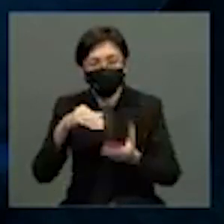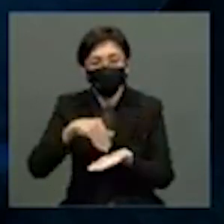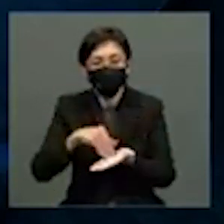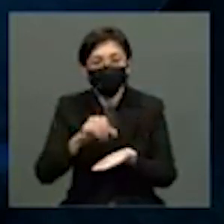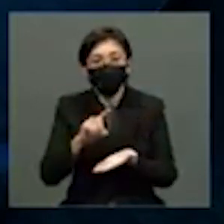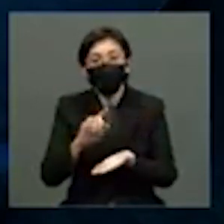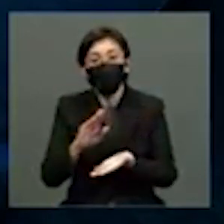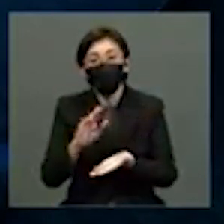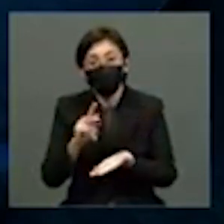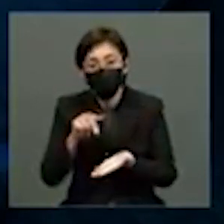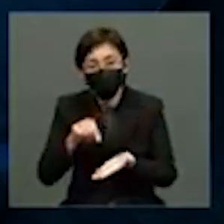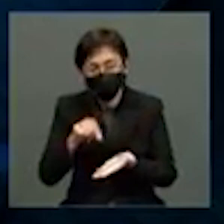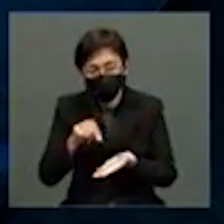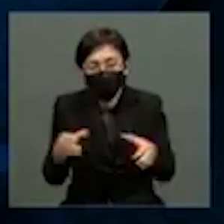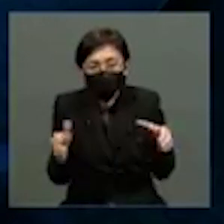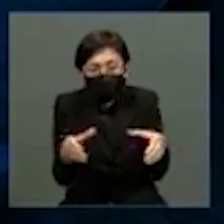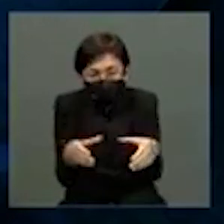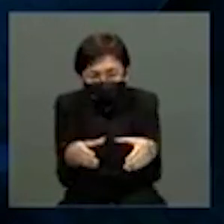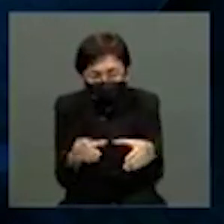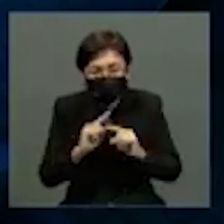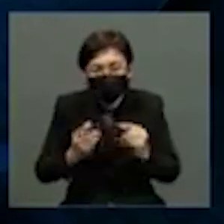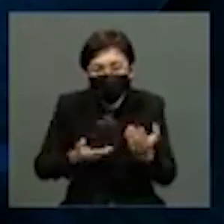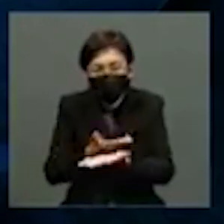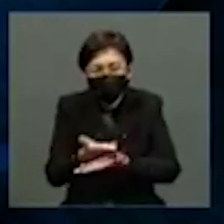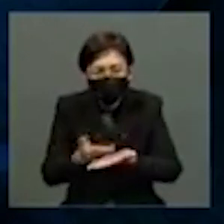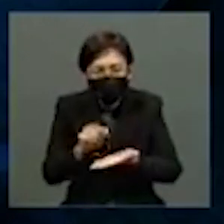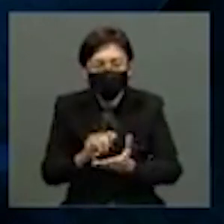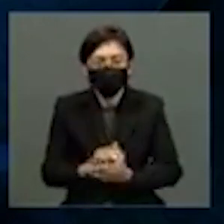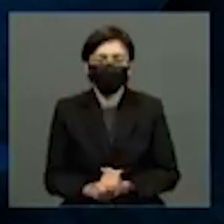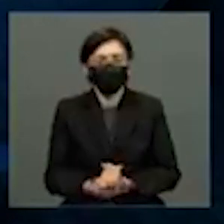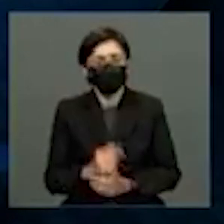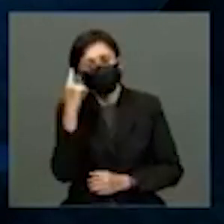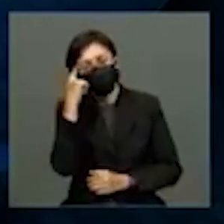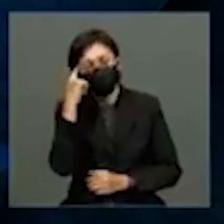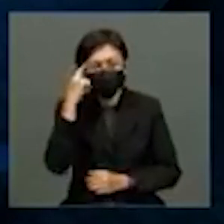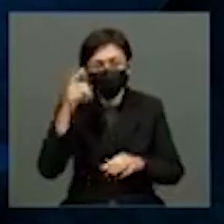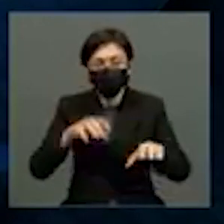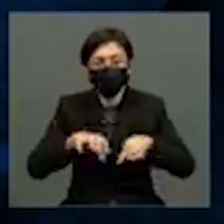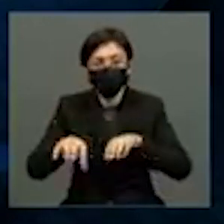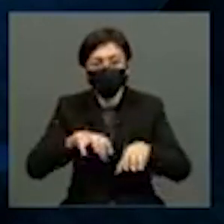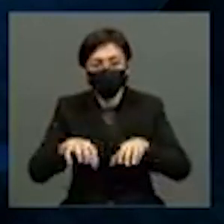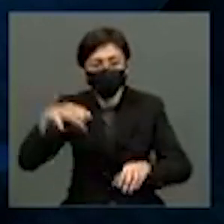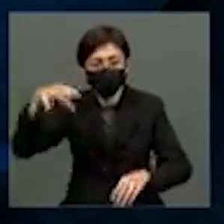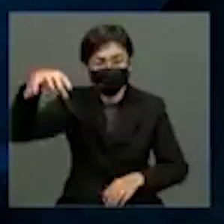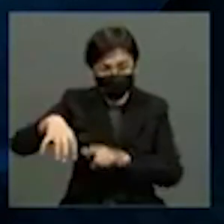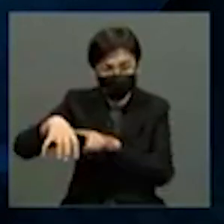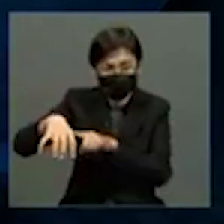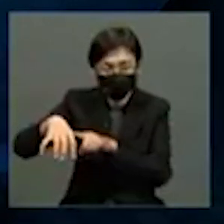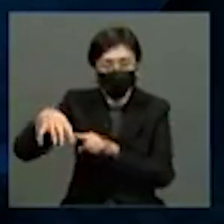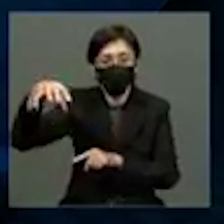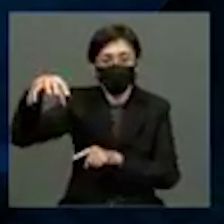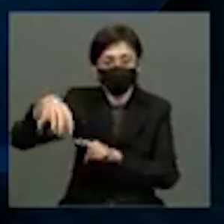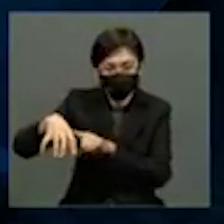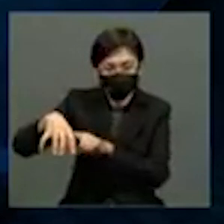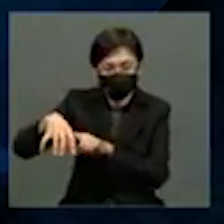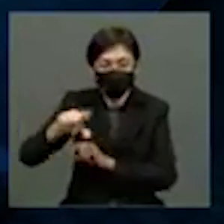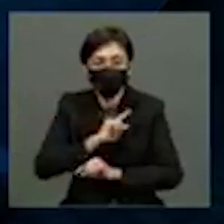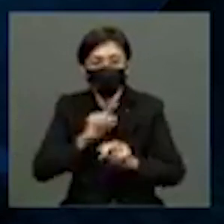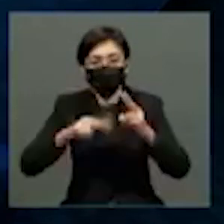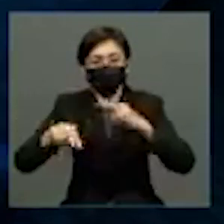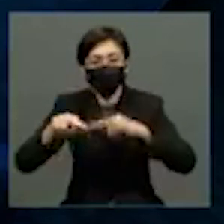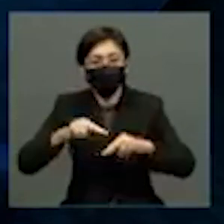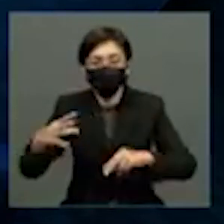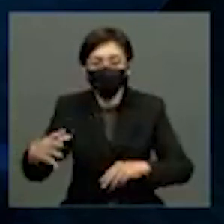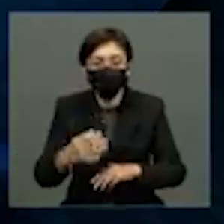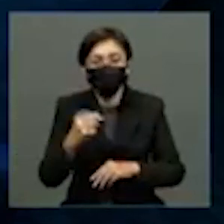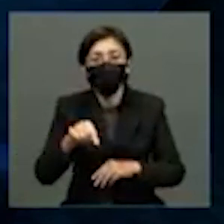ค.สบค.สบค.หรือสบค.ชุดเล็กว่าการจะไปจัดตั้งหน่วยงานซึ่งจะเป็นลักษณะของการดูแลเบ็ดเสร็จ